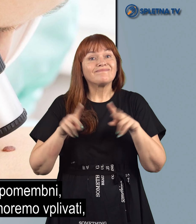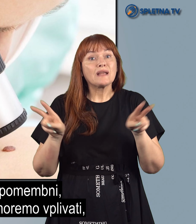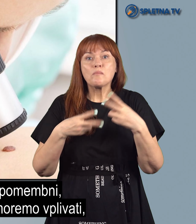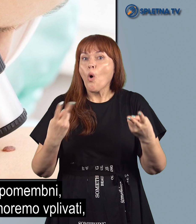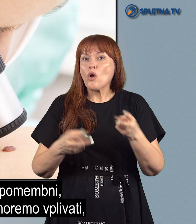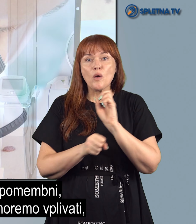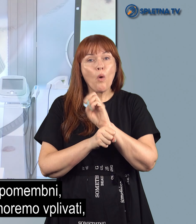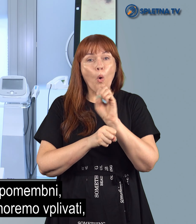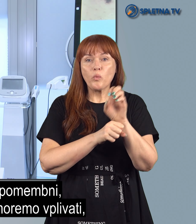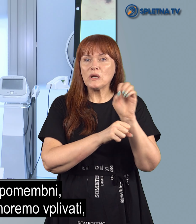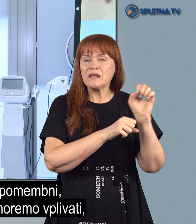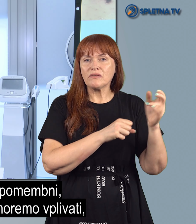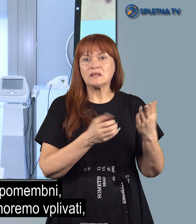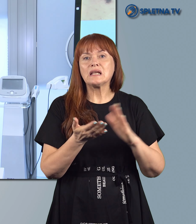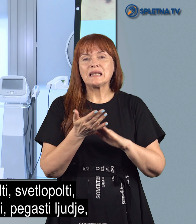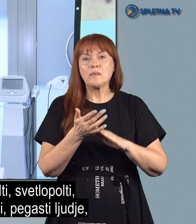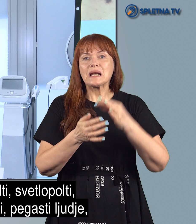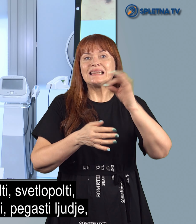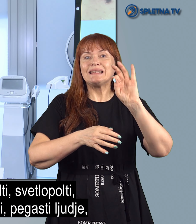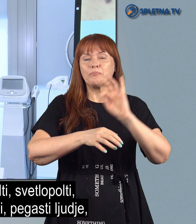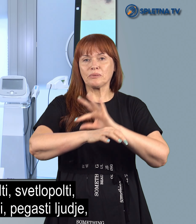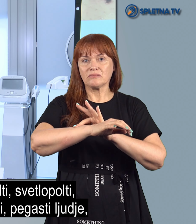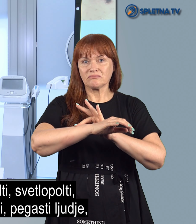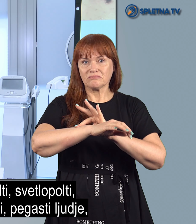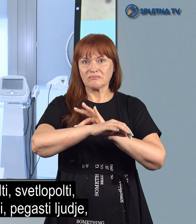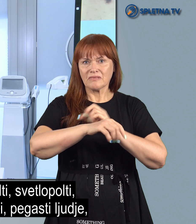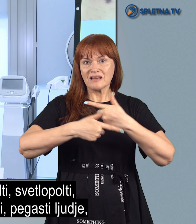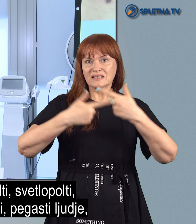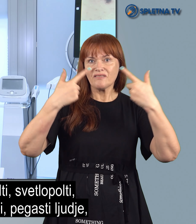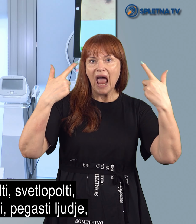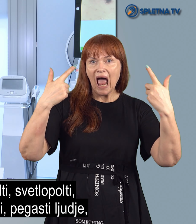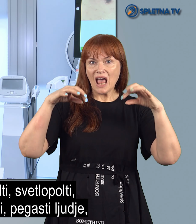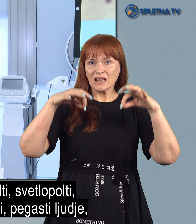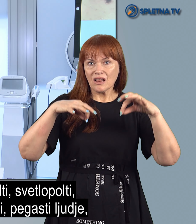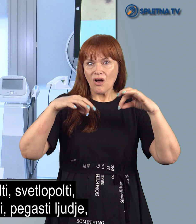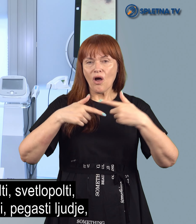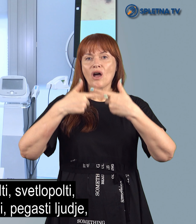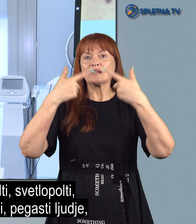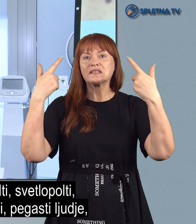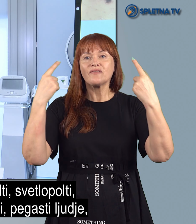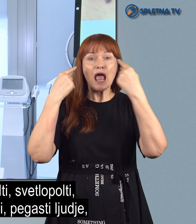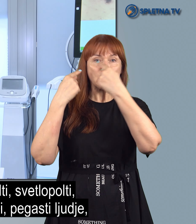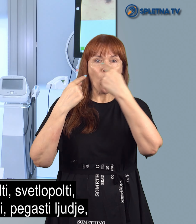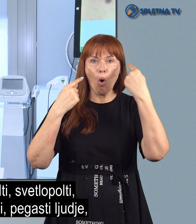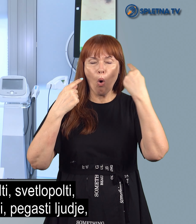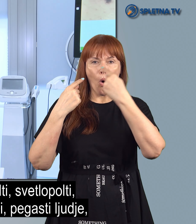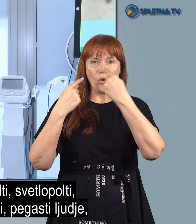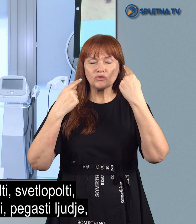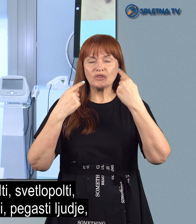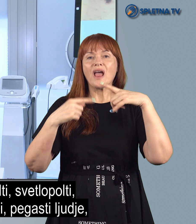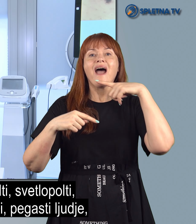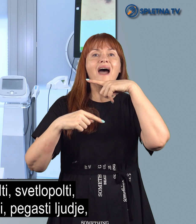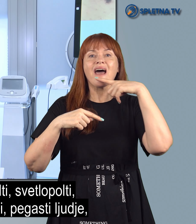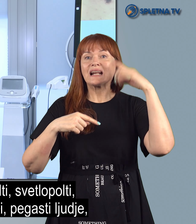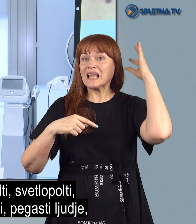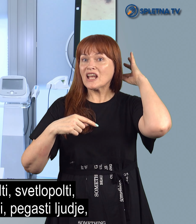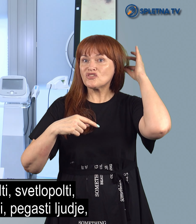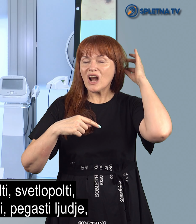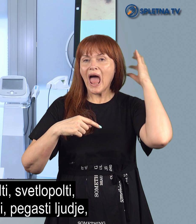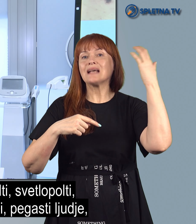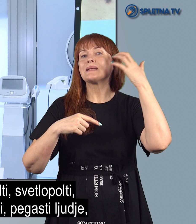ne moremo vplivati. Predvsem recimo tip polti, svetlopolti, svetlooki, posebno